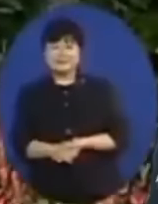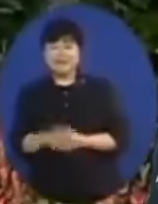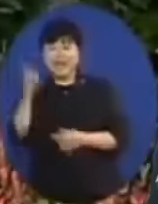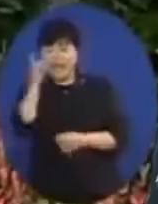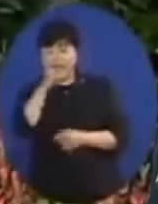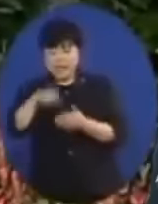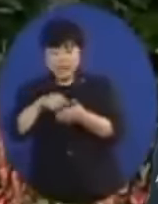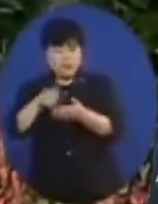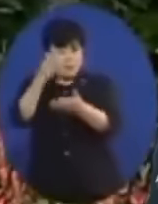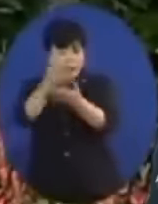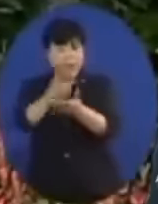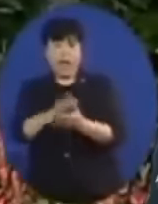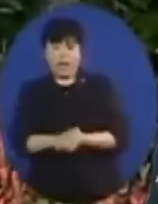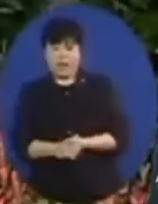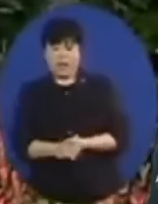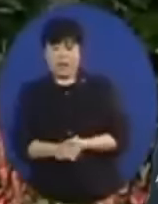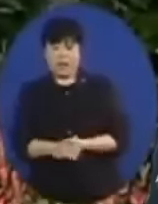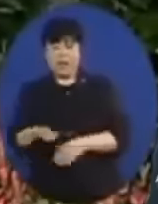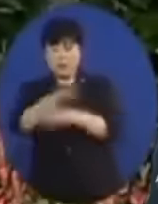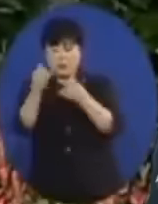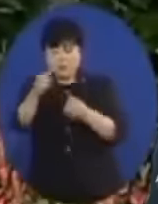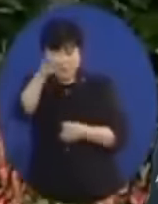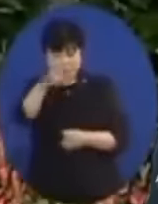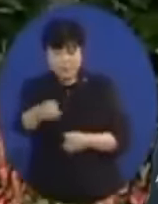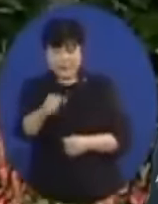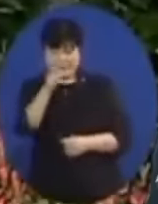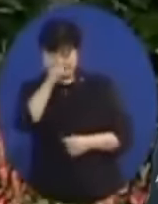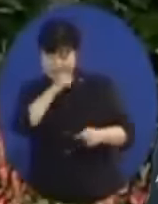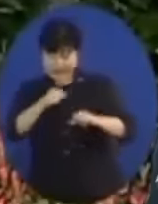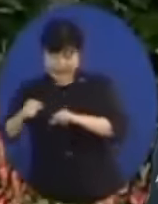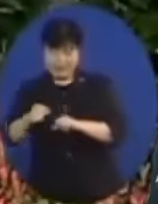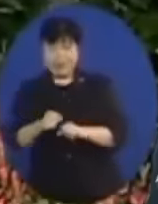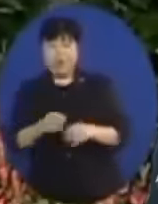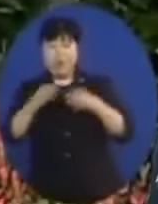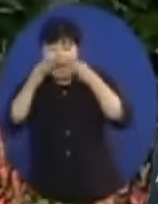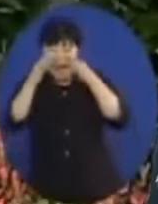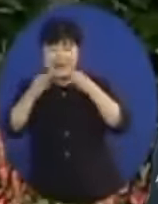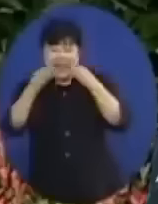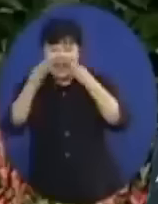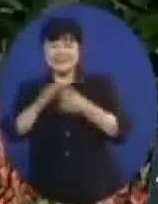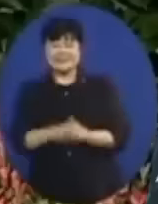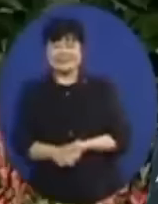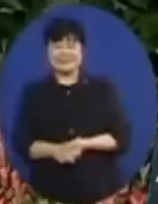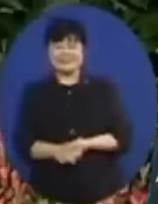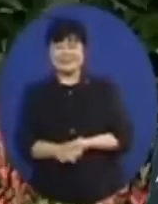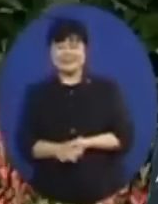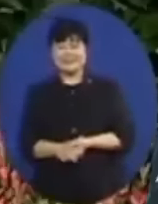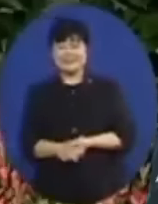악을 악으로 갚지 말고 모든 사람 앞에서 선한 일을 도모하라고 했습니다.